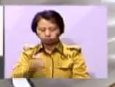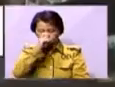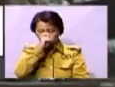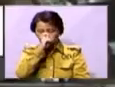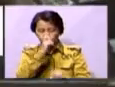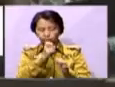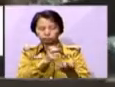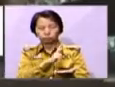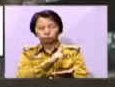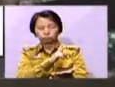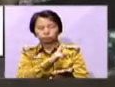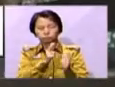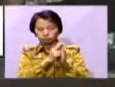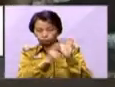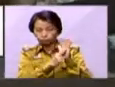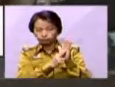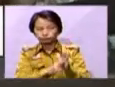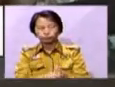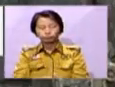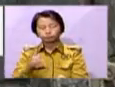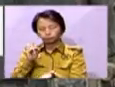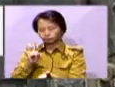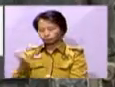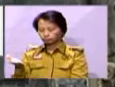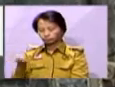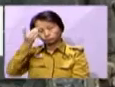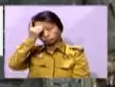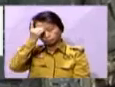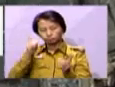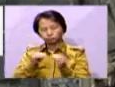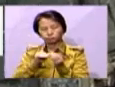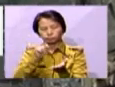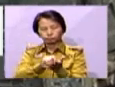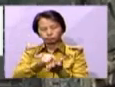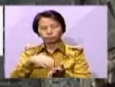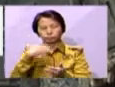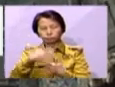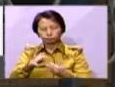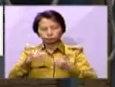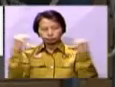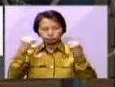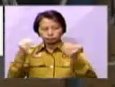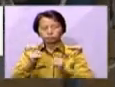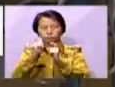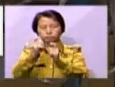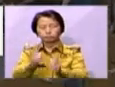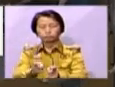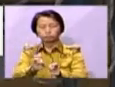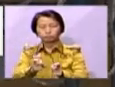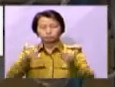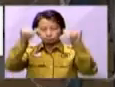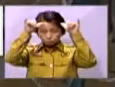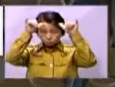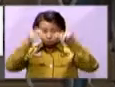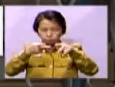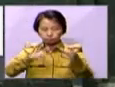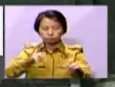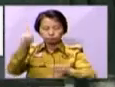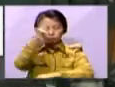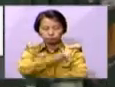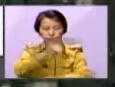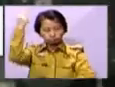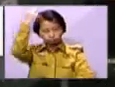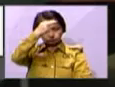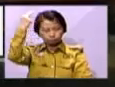penguatkuasaan. Datuk Seri Dr. Ahmad Zahid ditemui media selepas majlis penyerahan 126 ekor lembu korban sempena Aidiladha